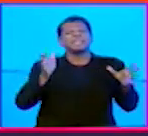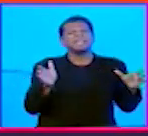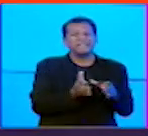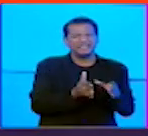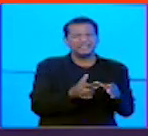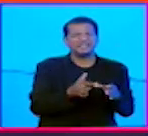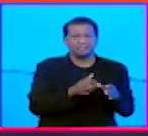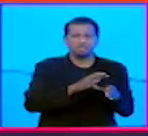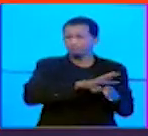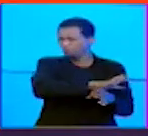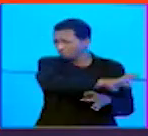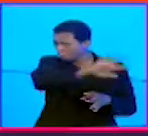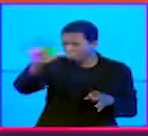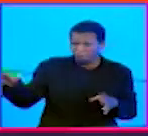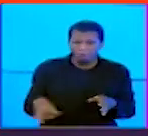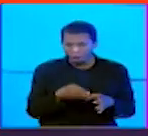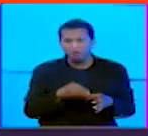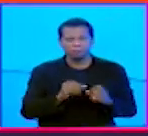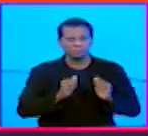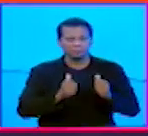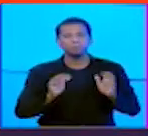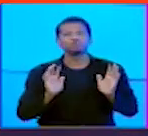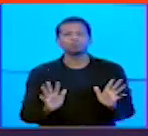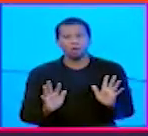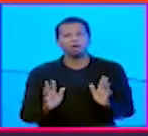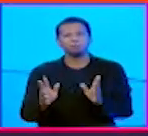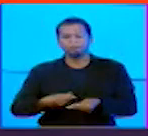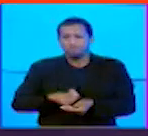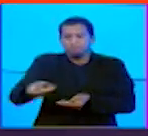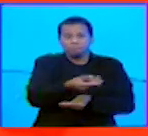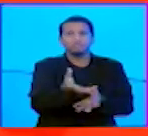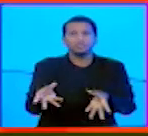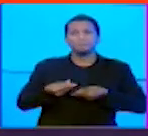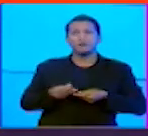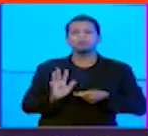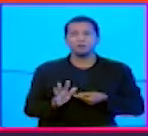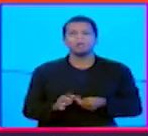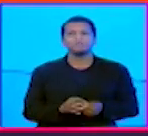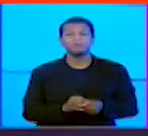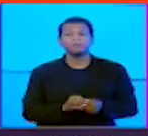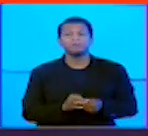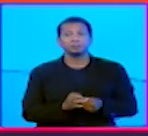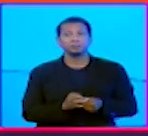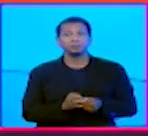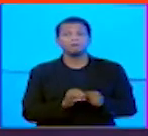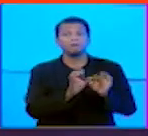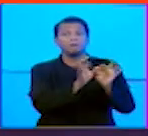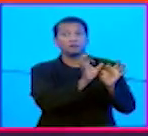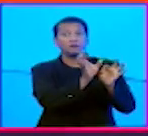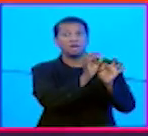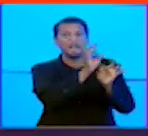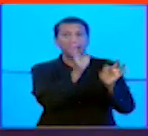di Athaya disiapkan untuk rantai dinginnya untuk menerima vaksin ini Karena vaksin ini